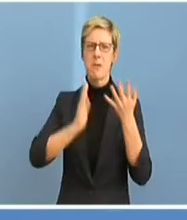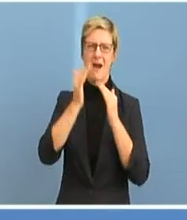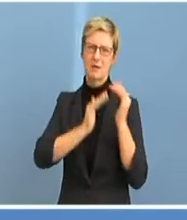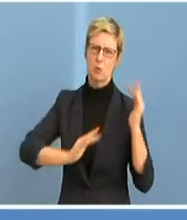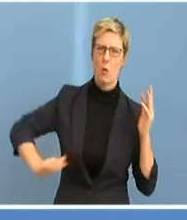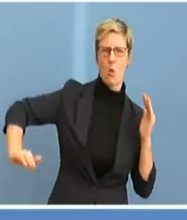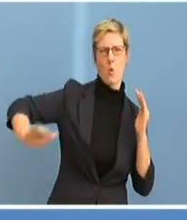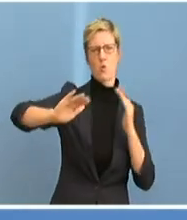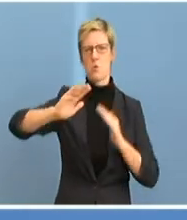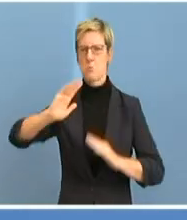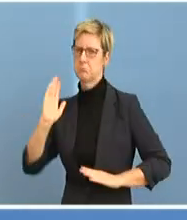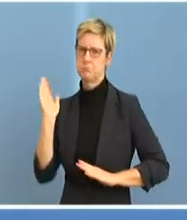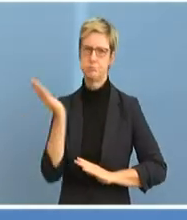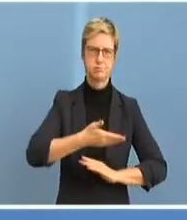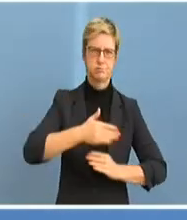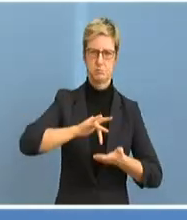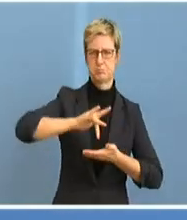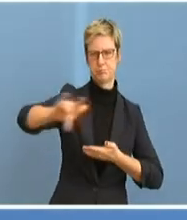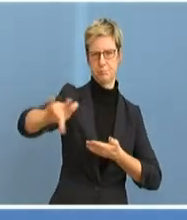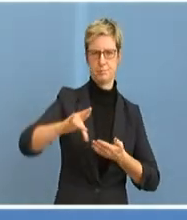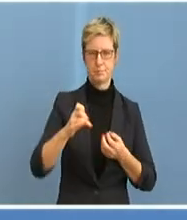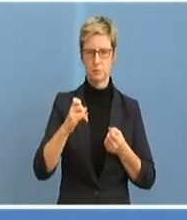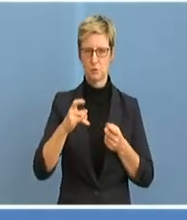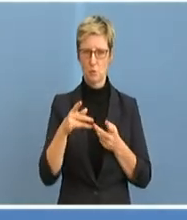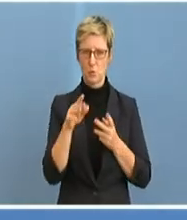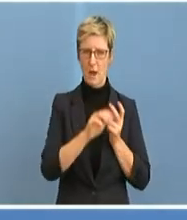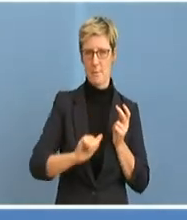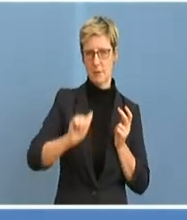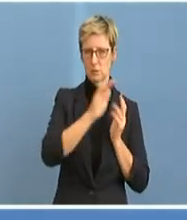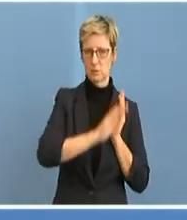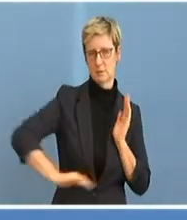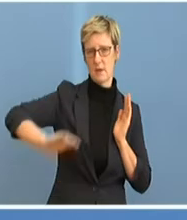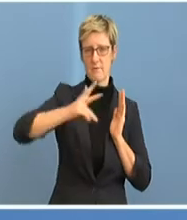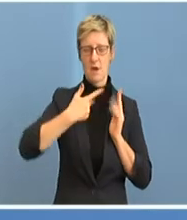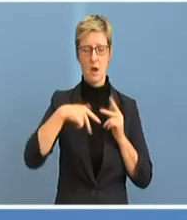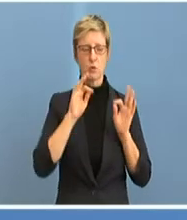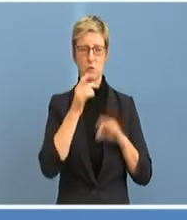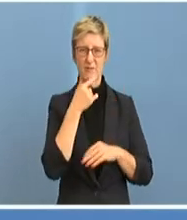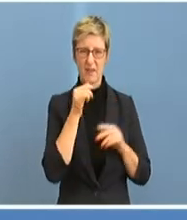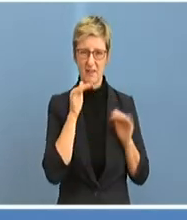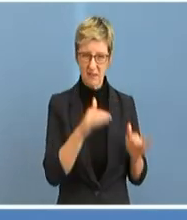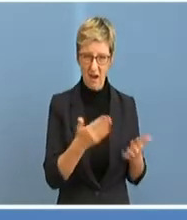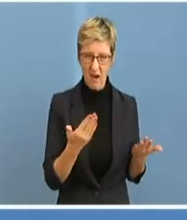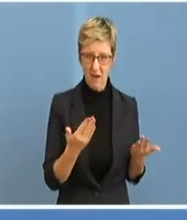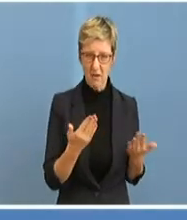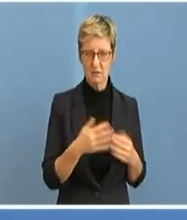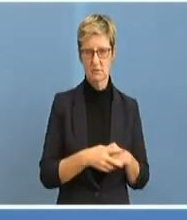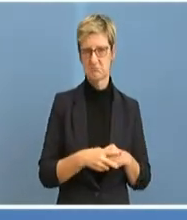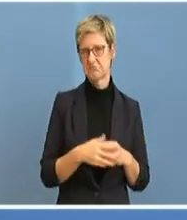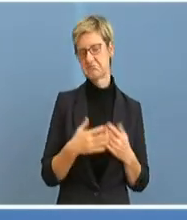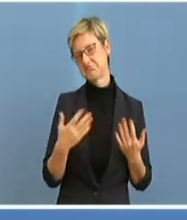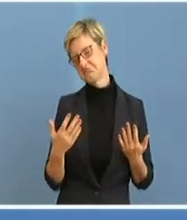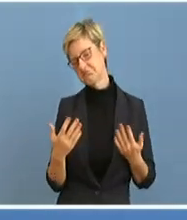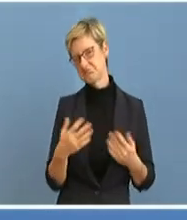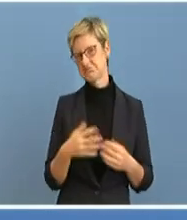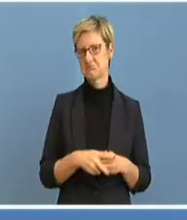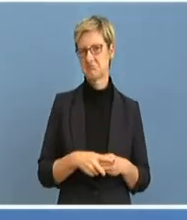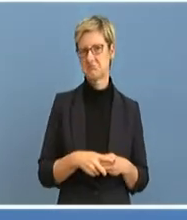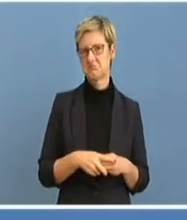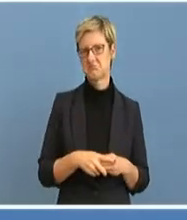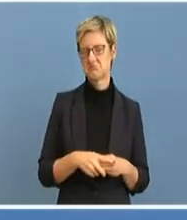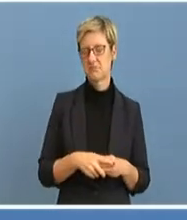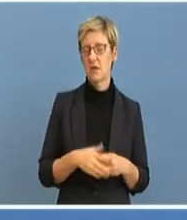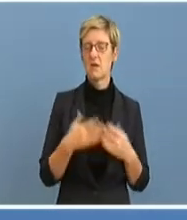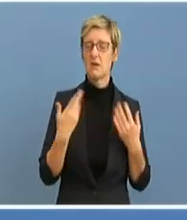im Amazonasgebiet. Und da stellt sich eben die Frage, ob der gute Wille vorhanden ist, einen ursprünglich